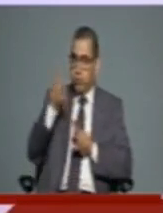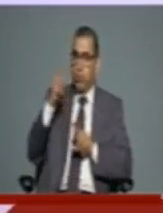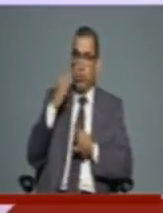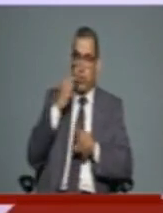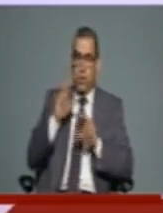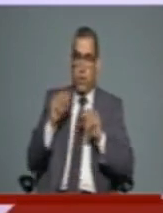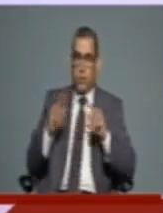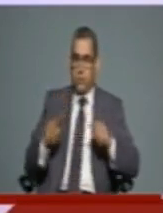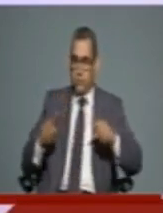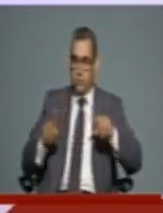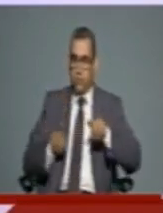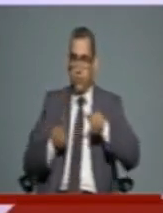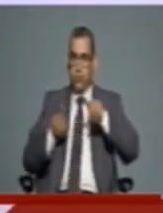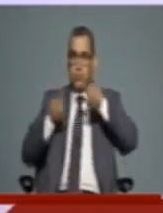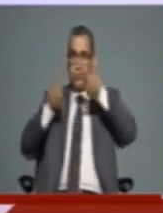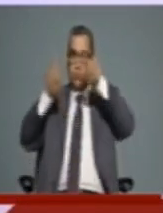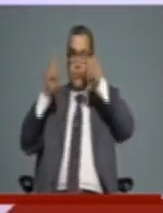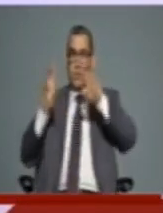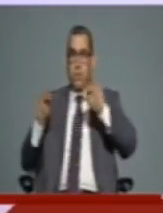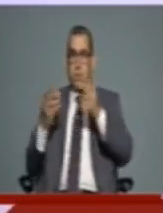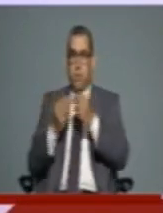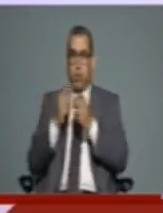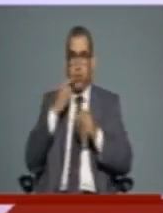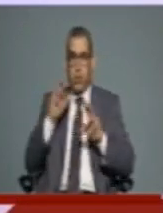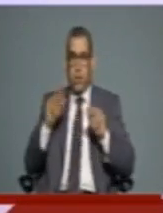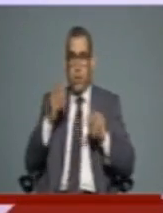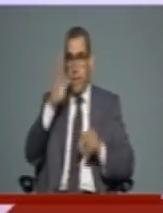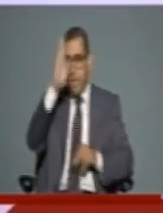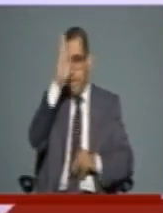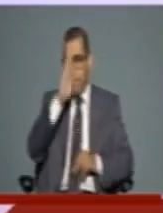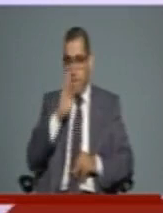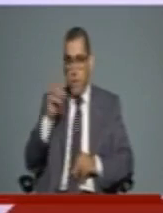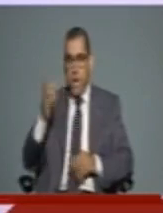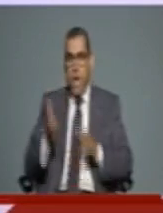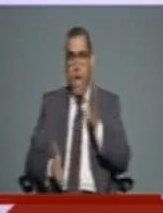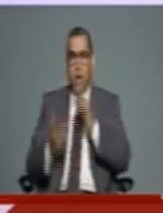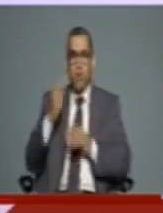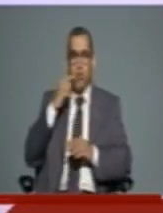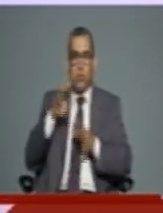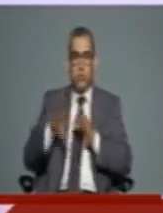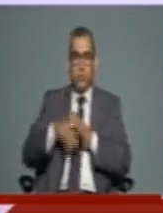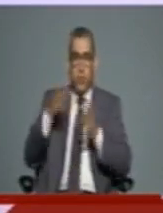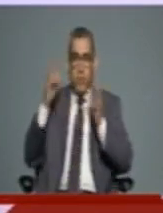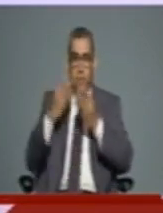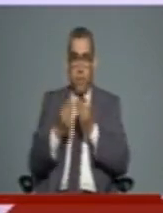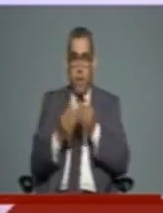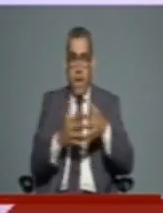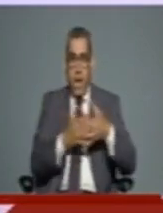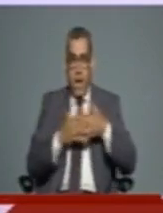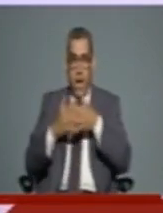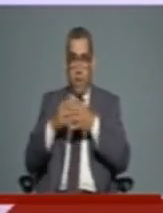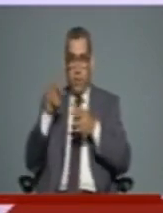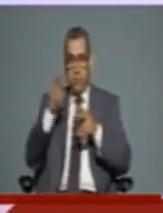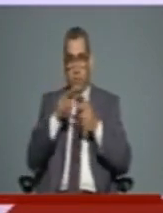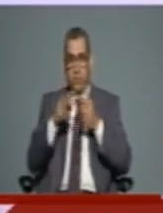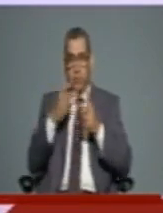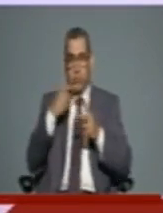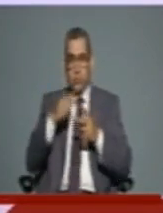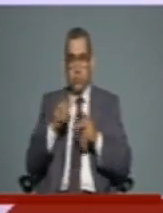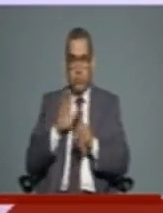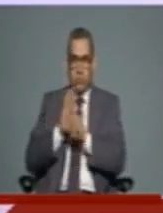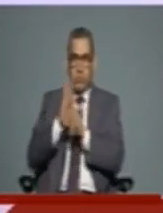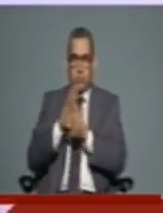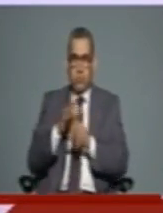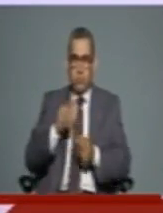بالظبط لسبب للاسف البرازيل وهي اكبر منتجه للسكر مع امريكا بتدعم تحويل